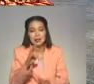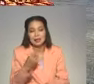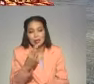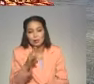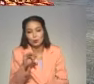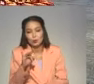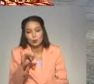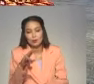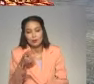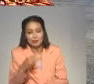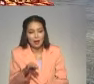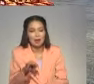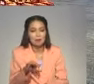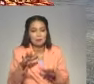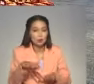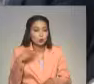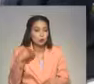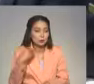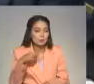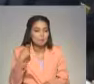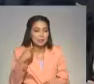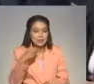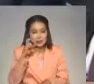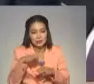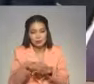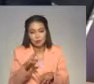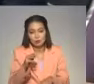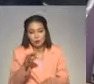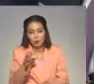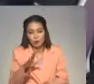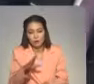в Туркестане президент страны Касым-Жомарт Токаев.